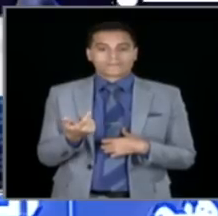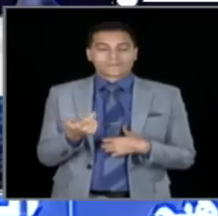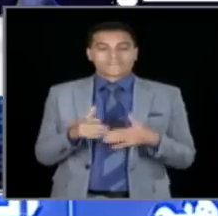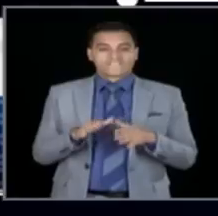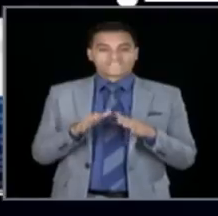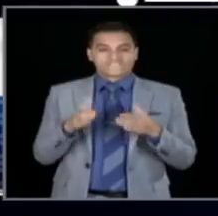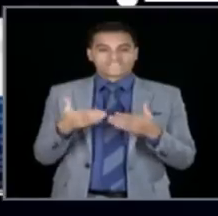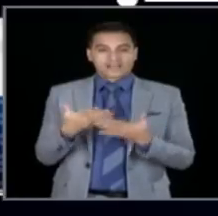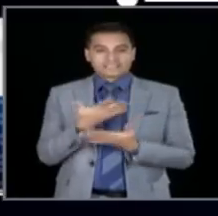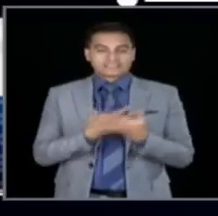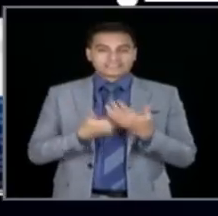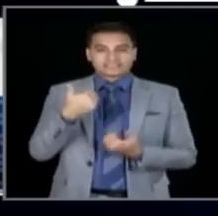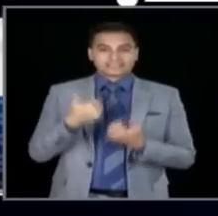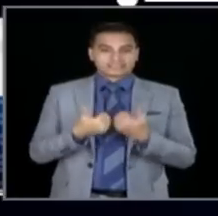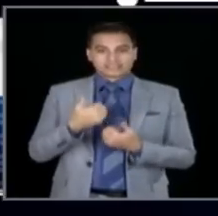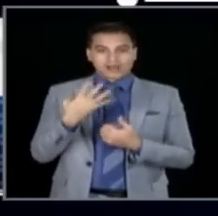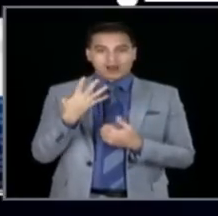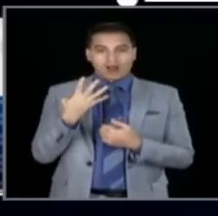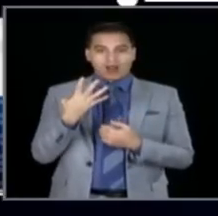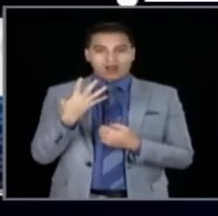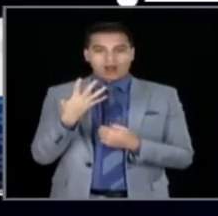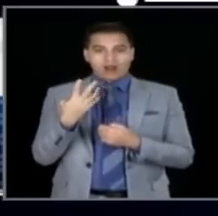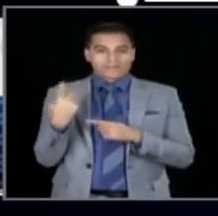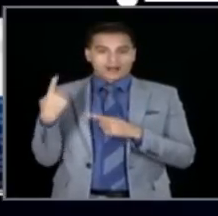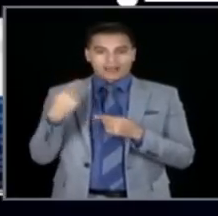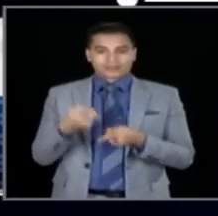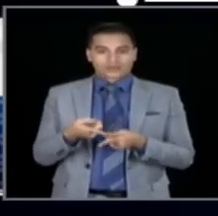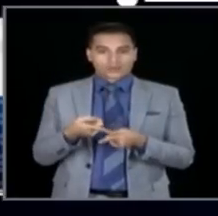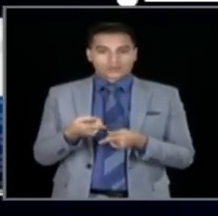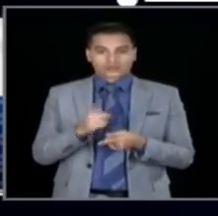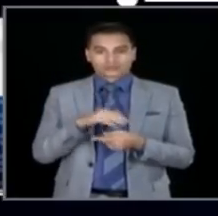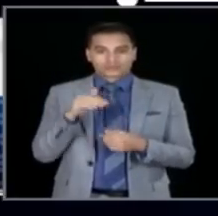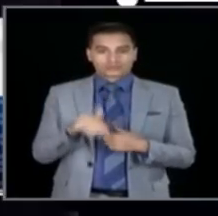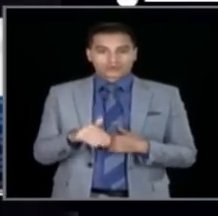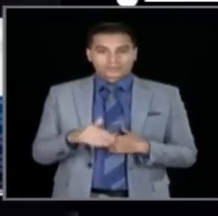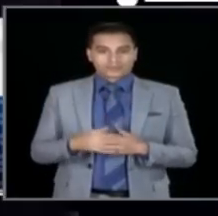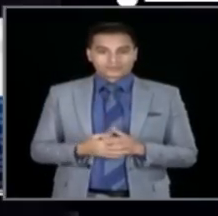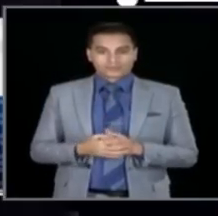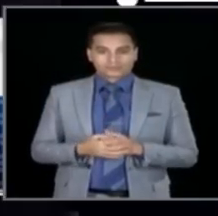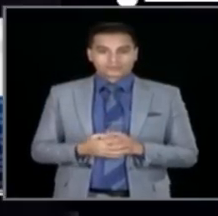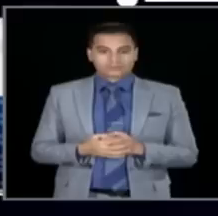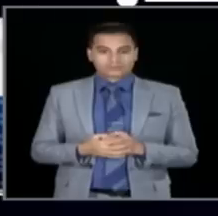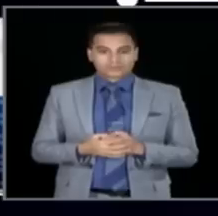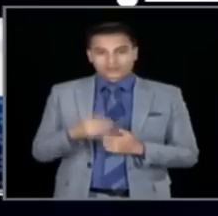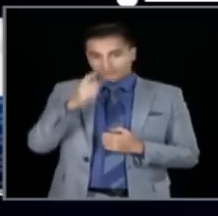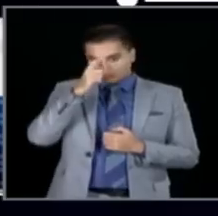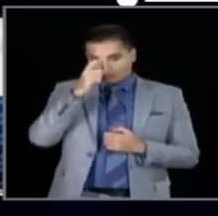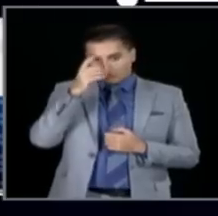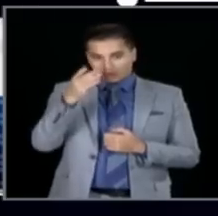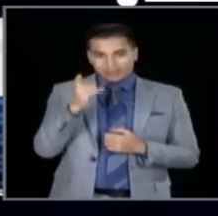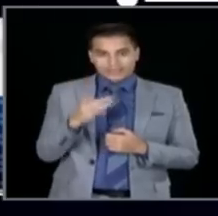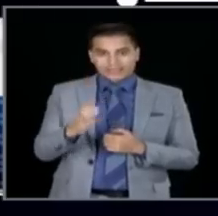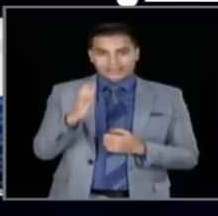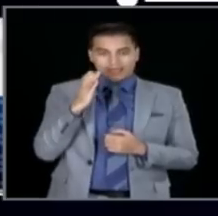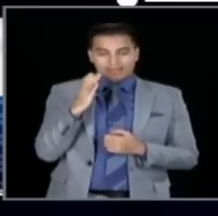فريق الريسك بصراحة، 4 ريسك لغاية دلوقتي، مش ممكن. الزهرة. الإجابة